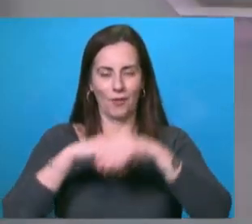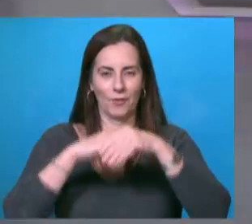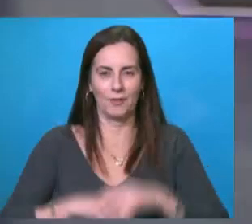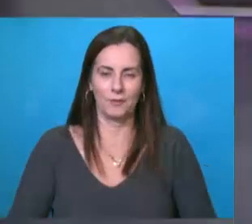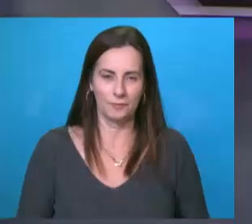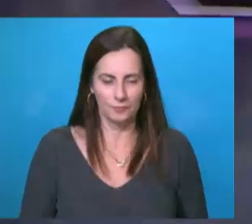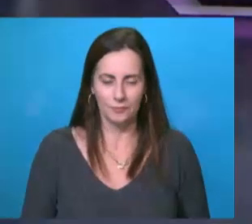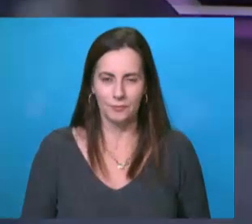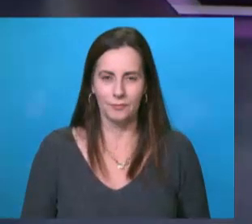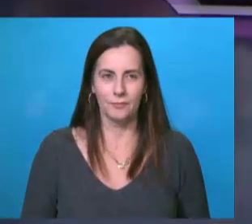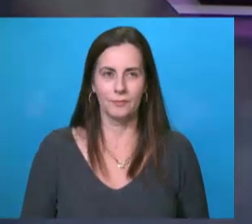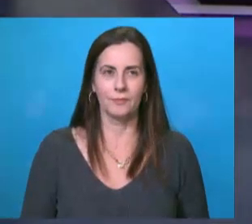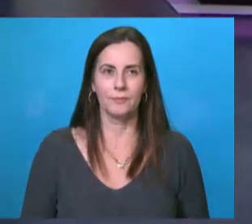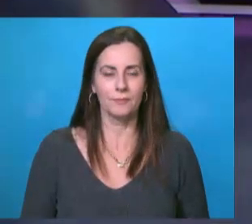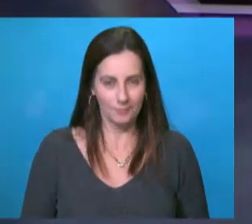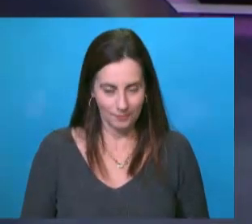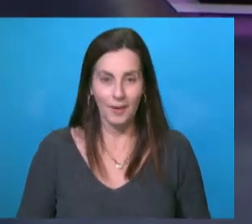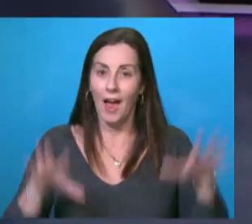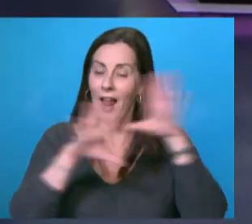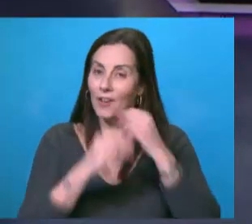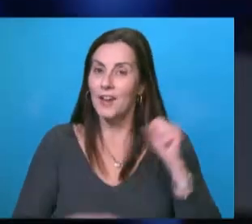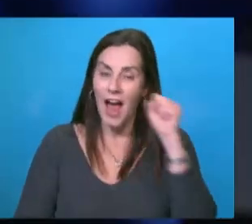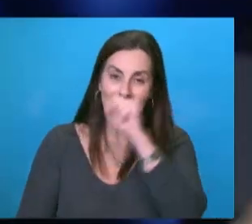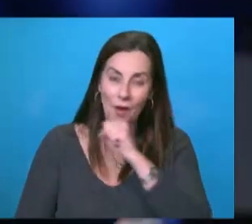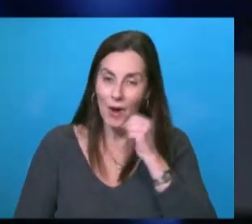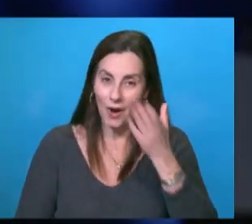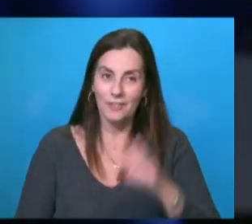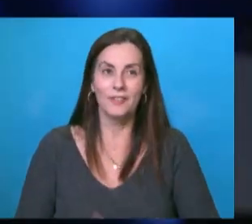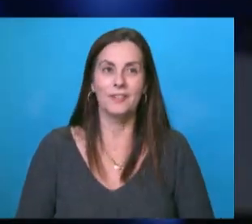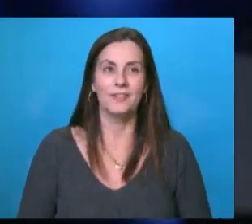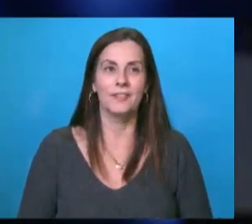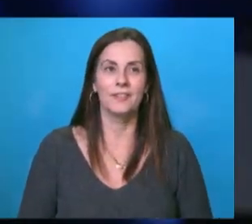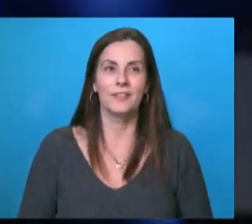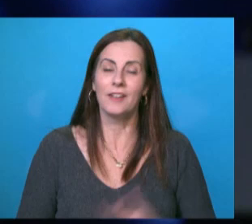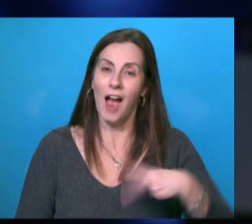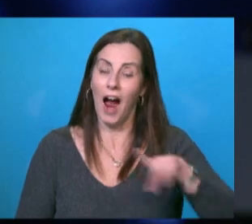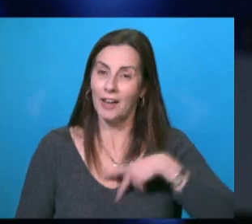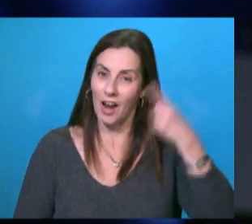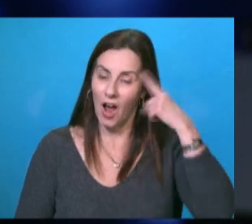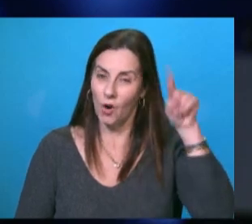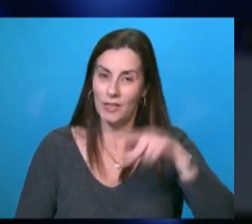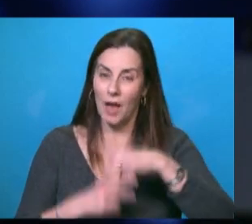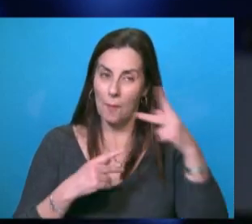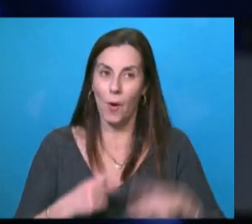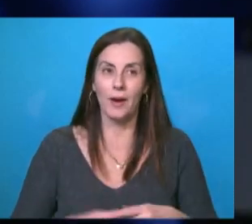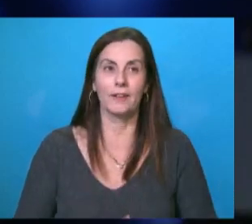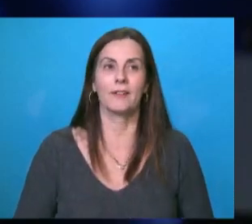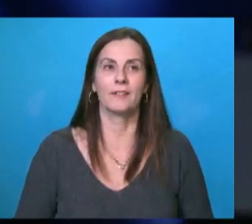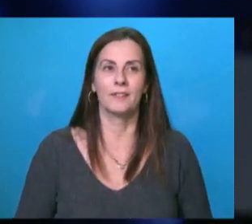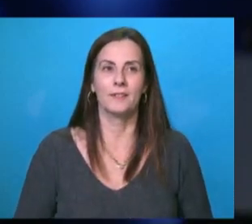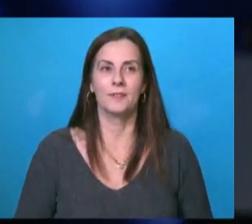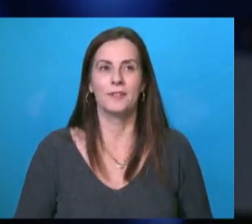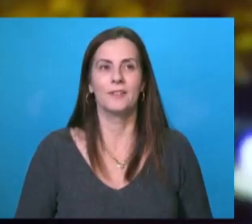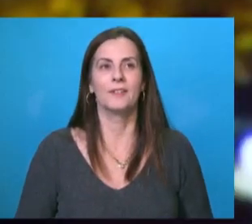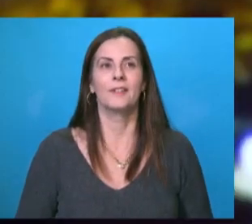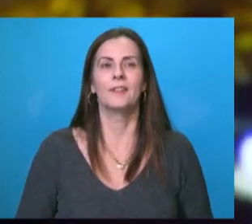think of someone... לילה טוב לזמרת והיוצרת מירה עווד, מי שעומדת מאחורי המיזם הזה. וואו, כן, היי, מעניינים. בסדר, גמור,